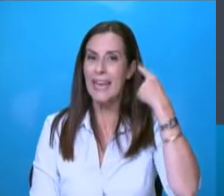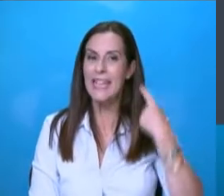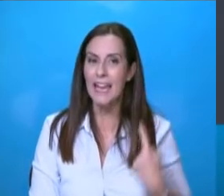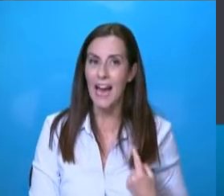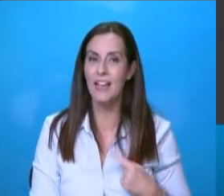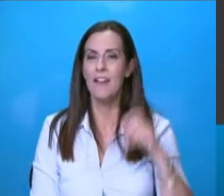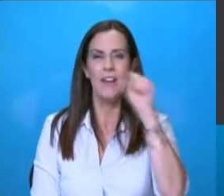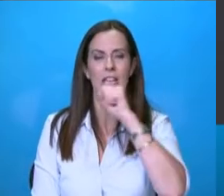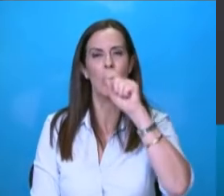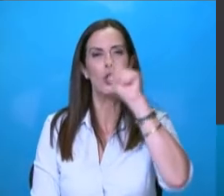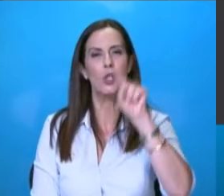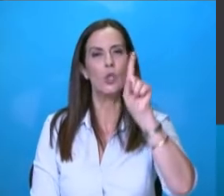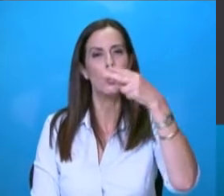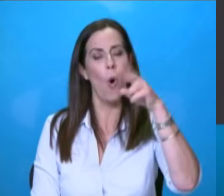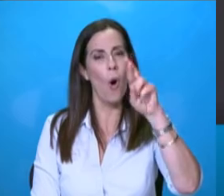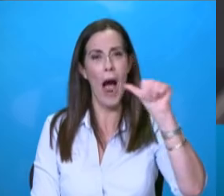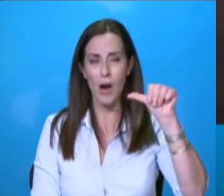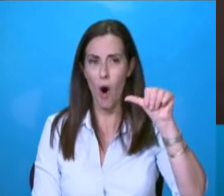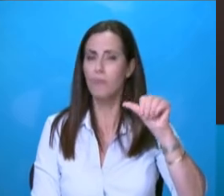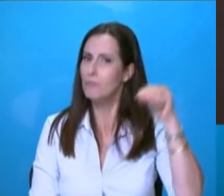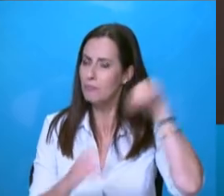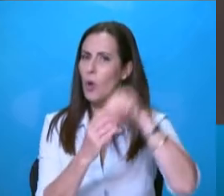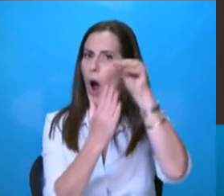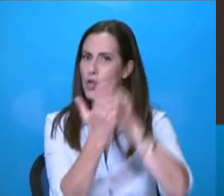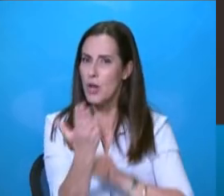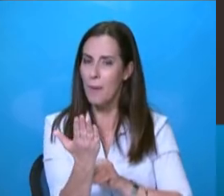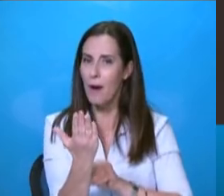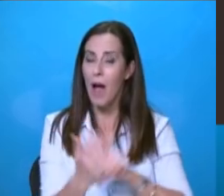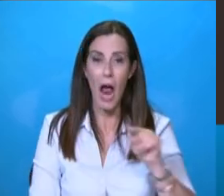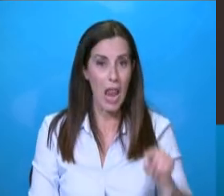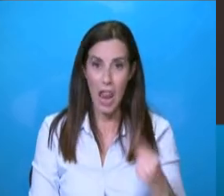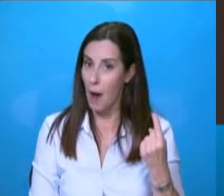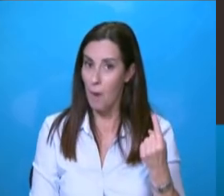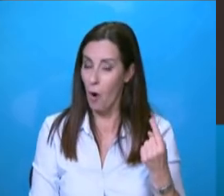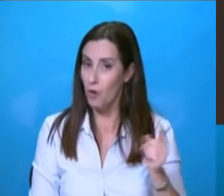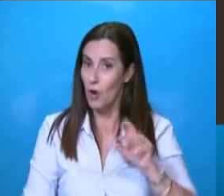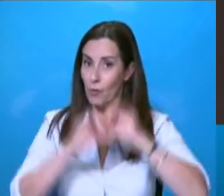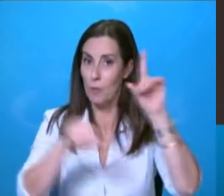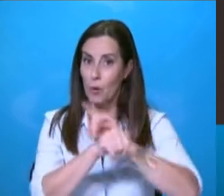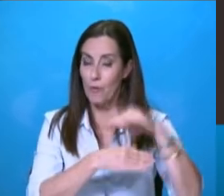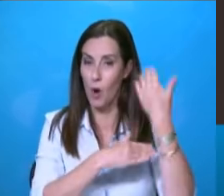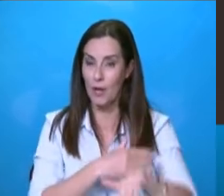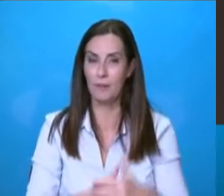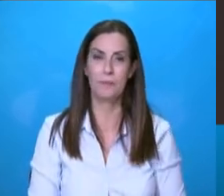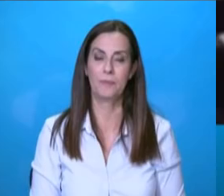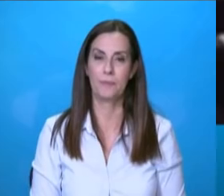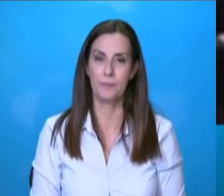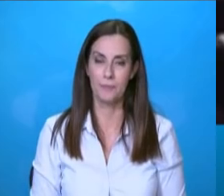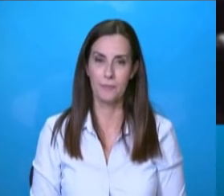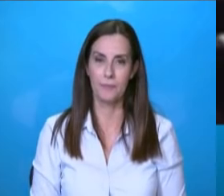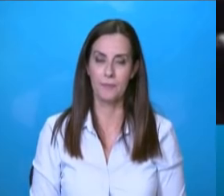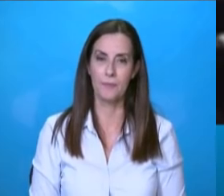וזוהר ארגוב, ששירים רבים שלו נכנסו לרשימה, אף על פי שלא יצאו בעת האחרונה. מיום אביב,